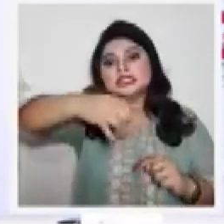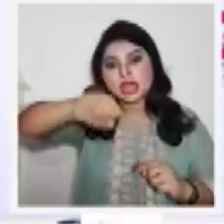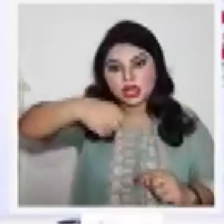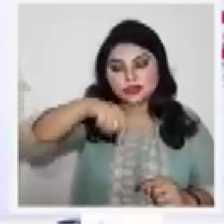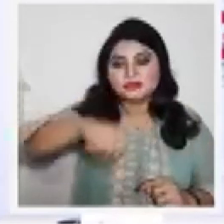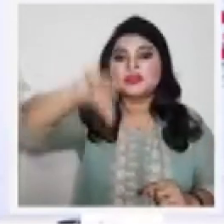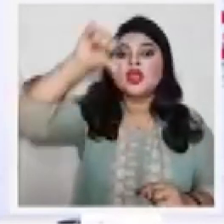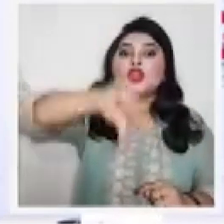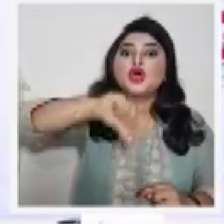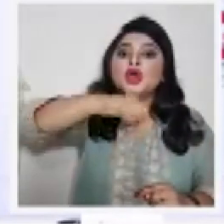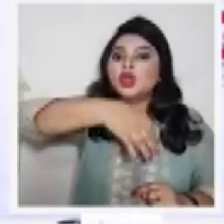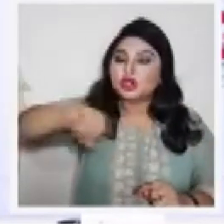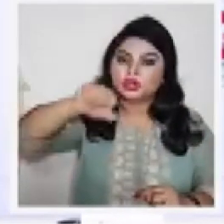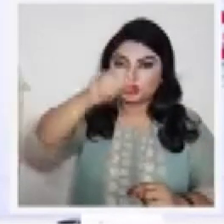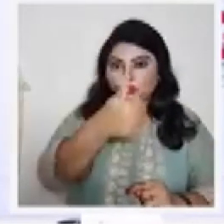46.98%।